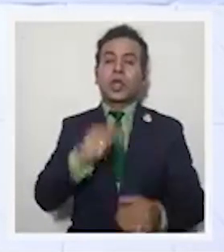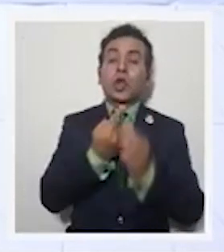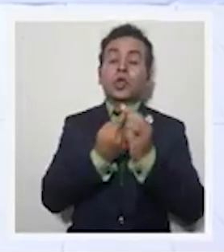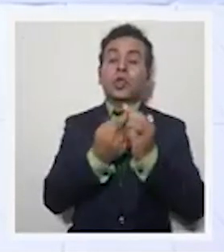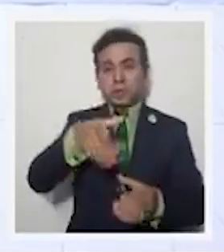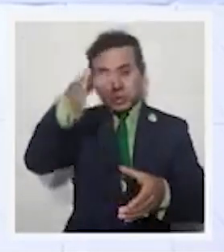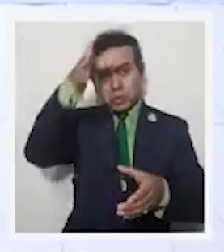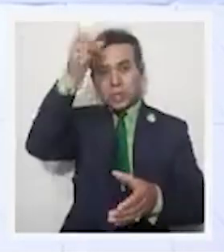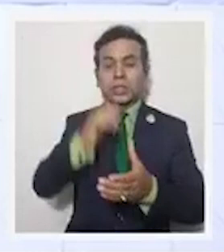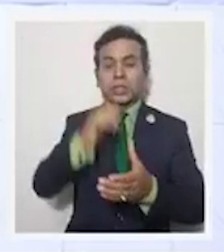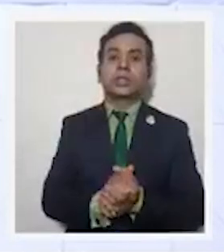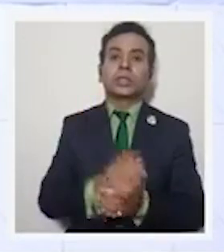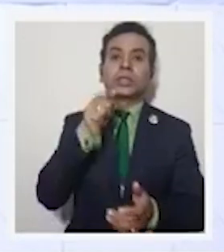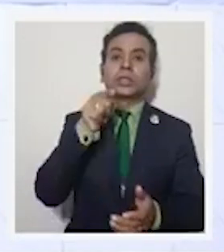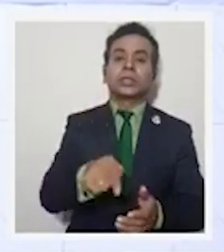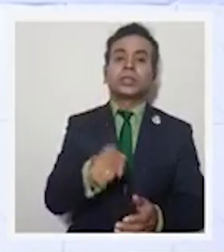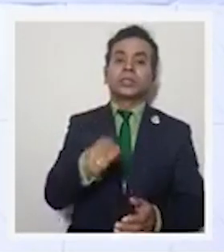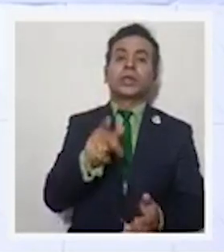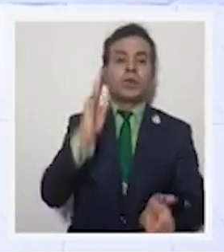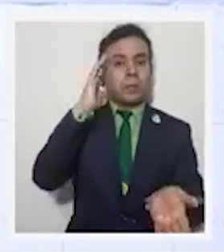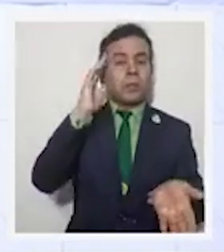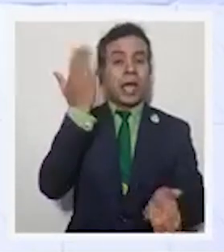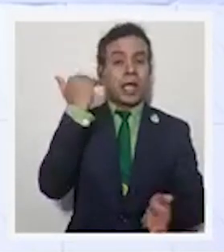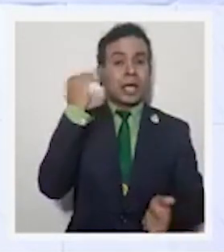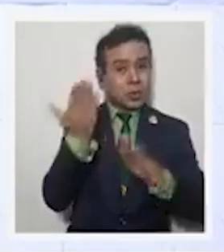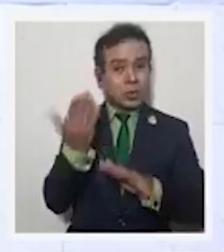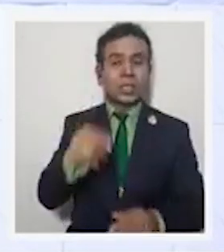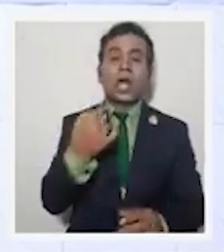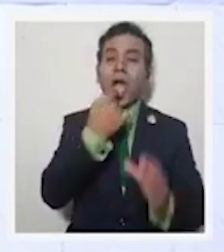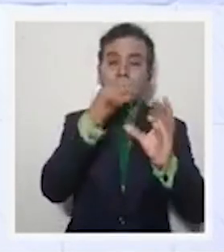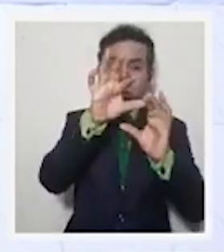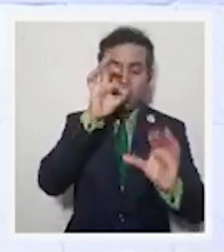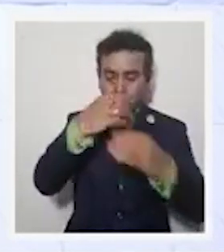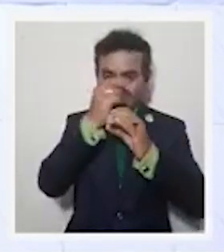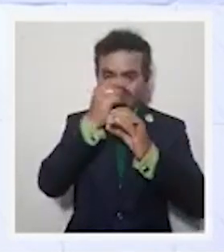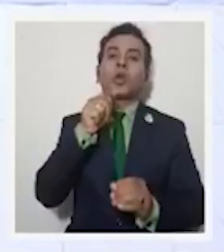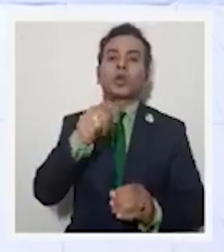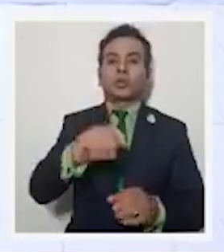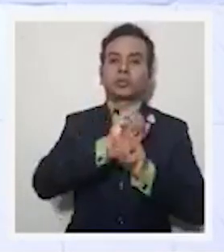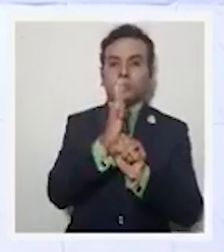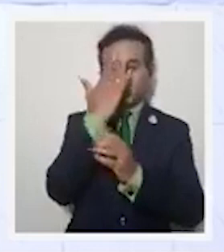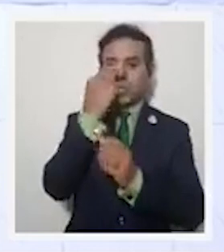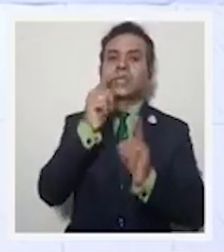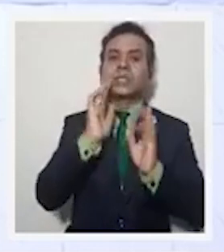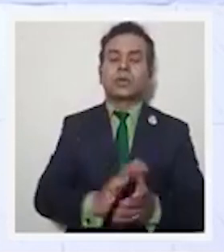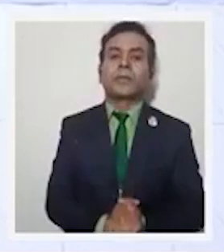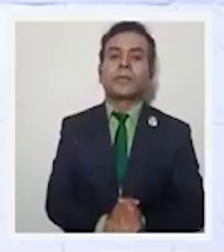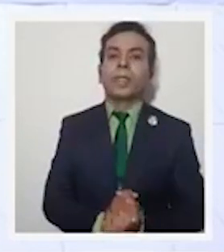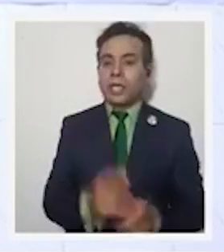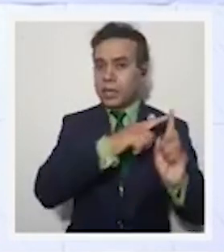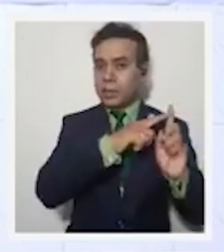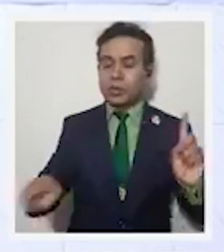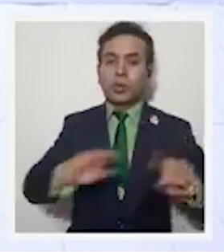যিনি রক্তরোগ বিশেষজ্ঞ ছিলেন এবং আনোয়ারখাঁ মডার্ন মেডিকেল কলেজের রক্তরোগ বিভাগের প্রধান ছিলেন, তিনিও মৃত্যুর পরে শনাক্ত হয়েছেন